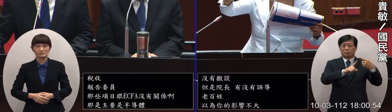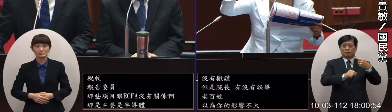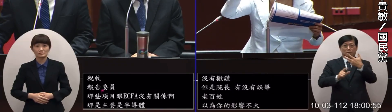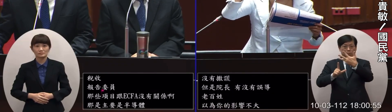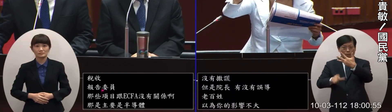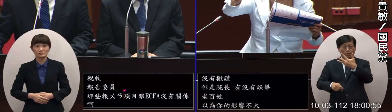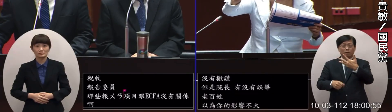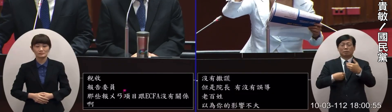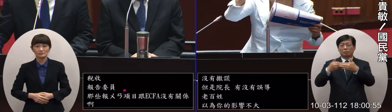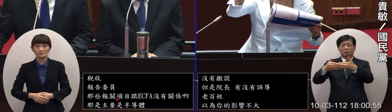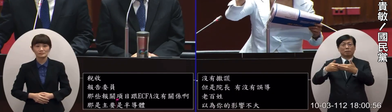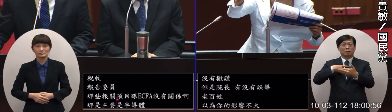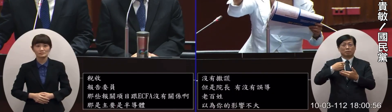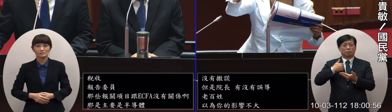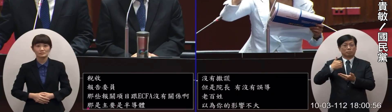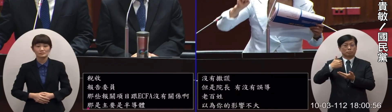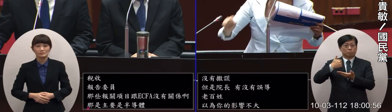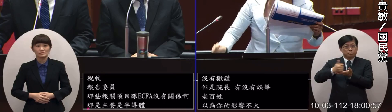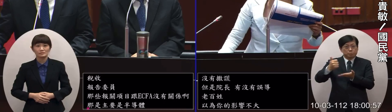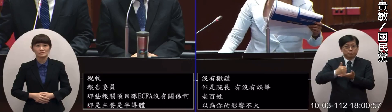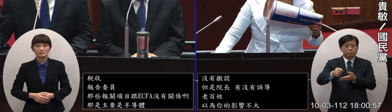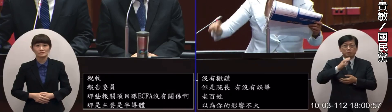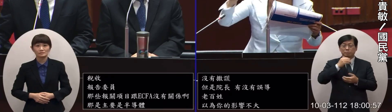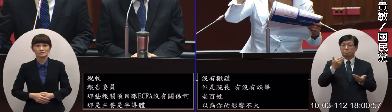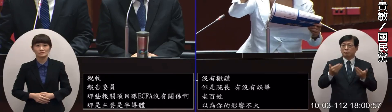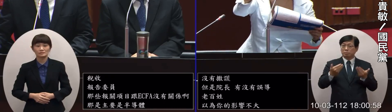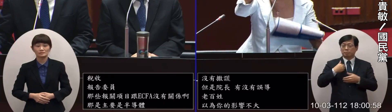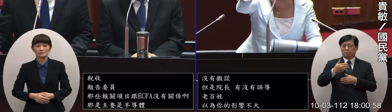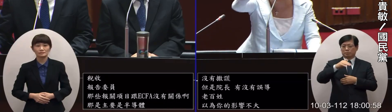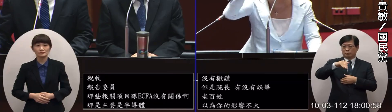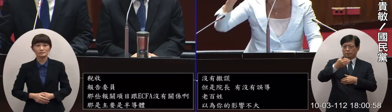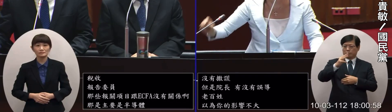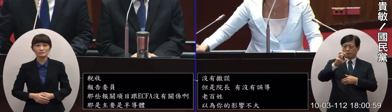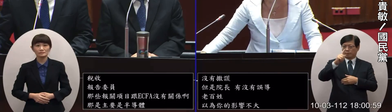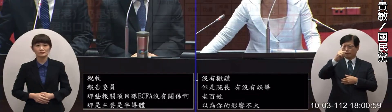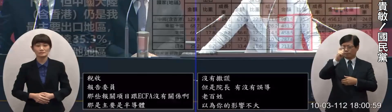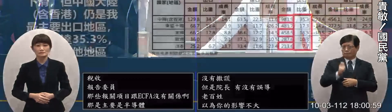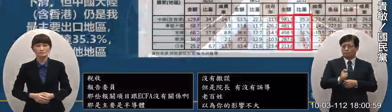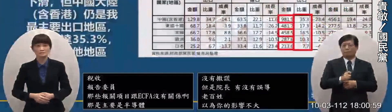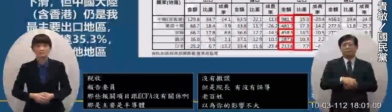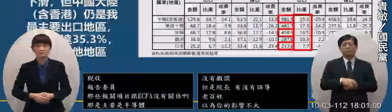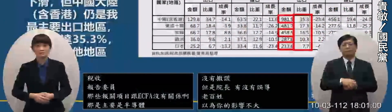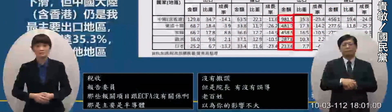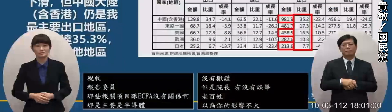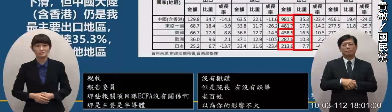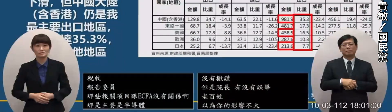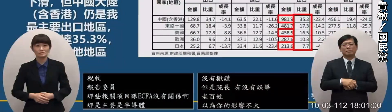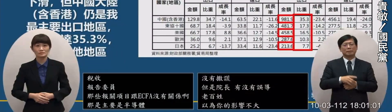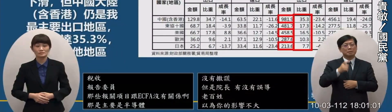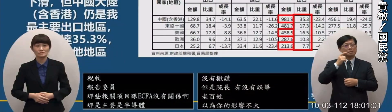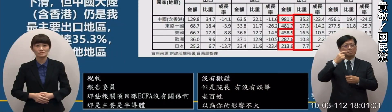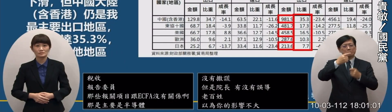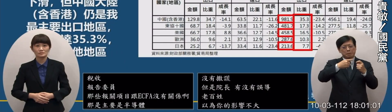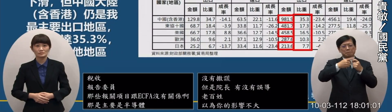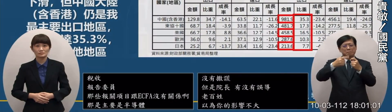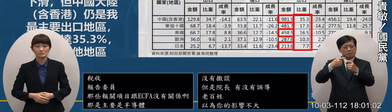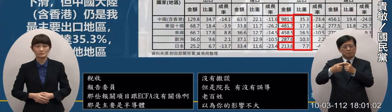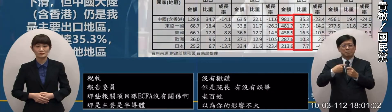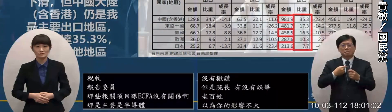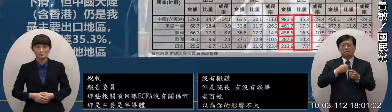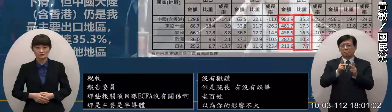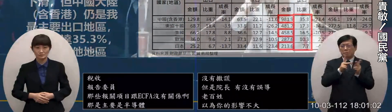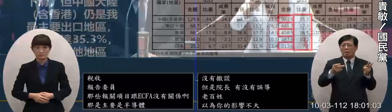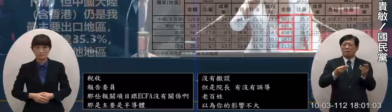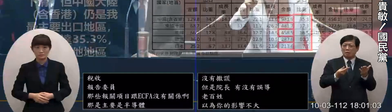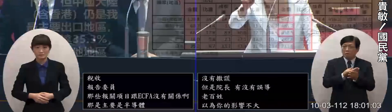月从中国大陆出口的金额高达981亿呀、啊。你每一年要还债的部